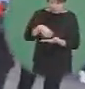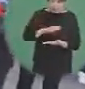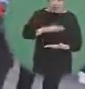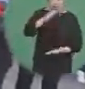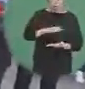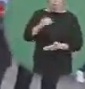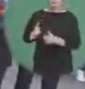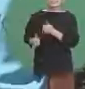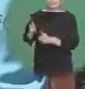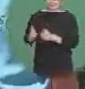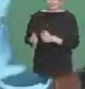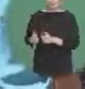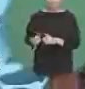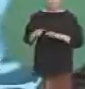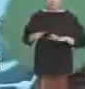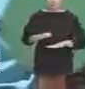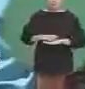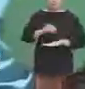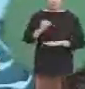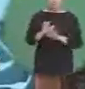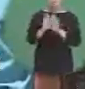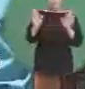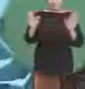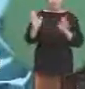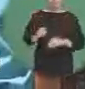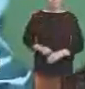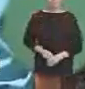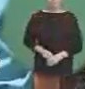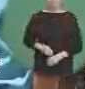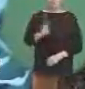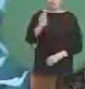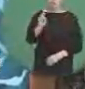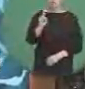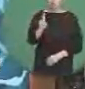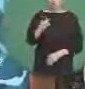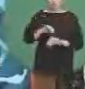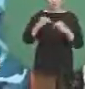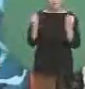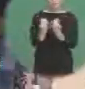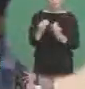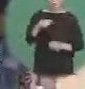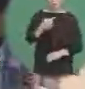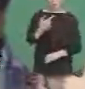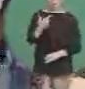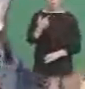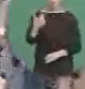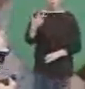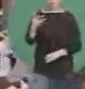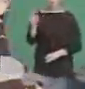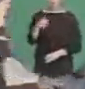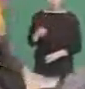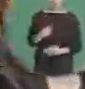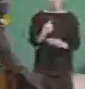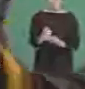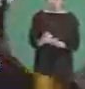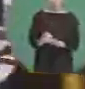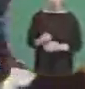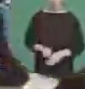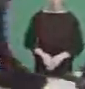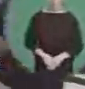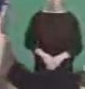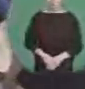。今回が初めての開催で、41チーム168人が参加しました